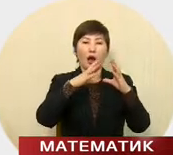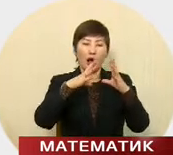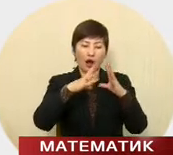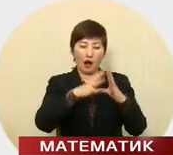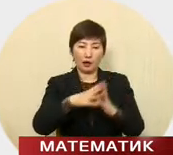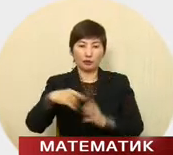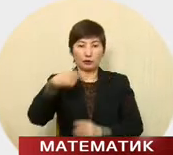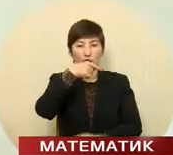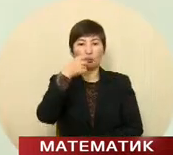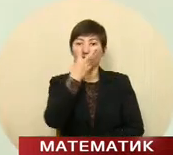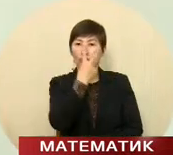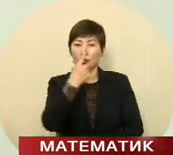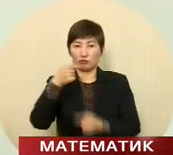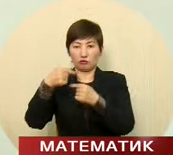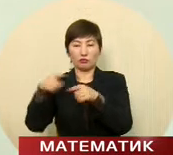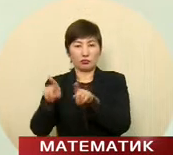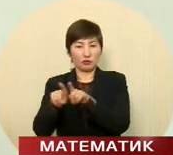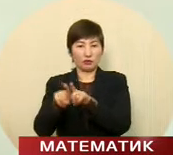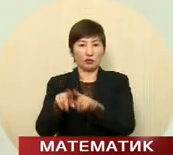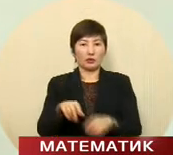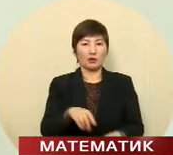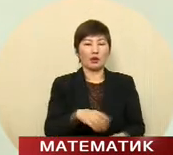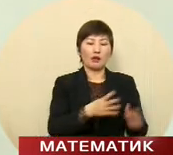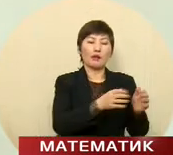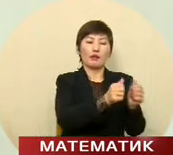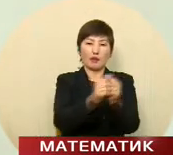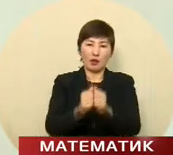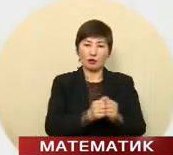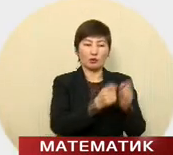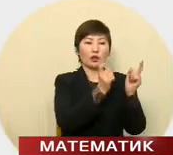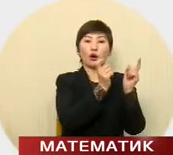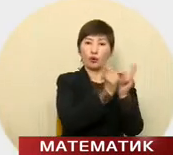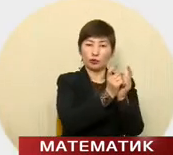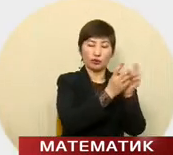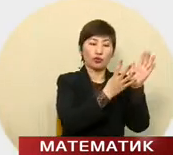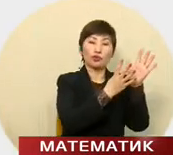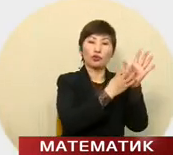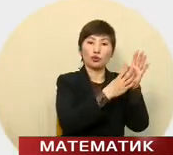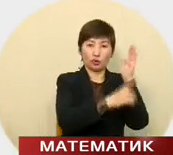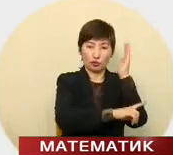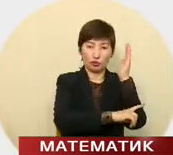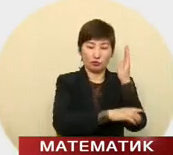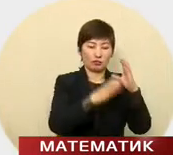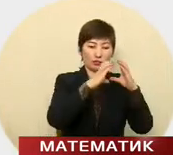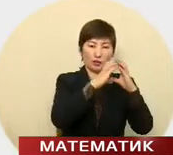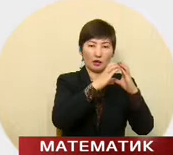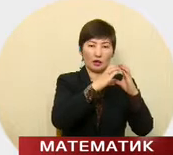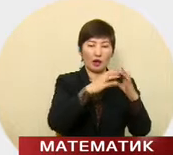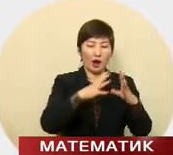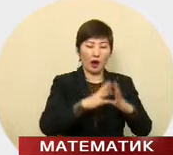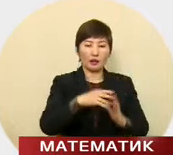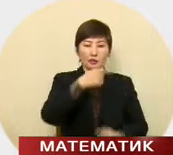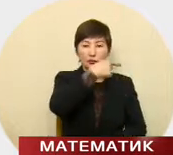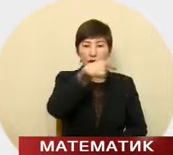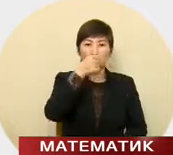тэнцүү. За харин найзуудтайгаа уулзахад 9 өдрийг зарцуулсан. За тэгвэл нийт дугуйн 1/3